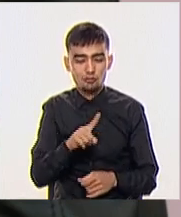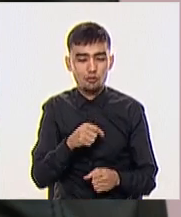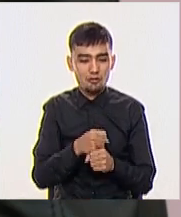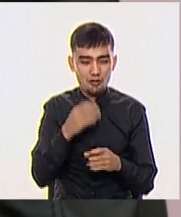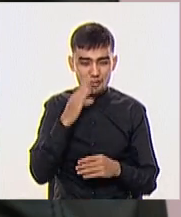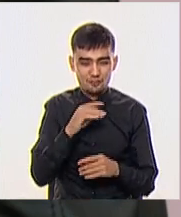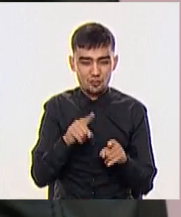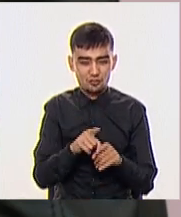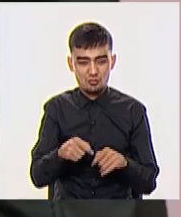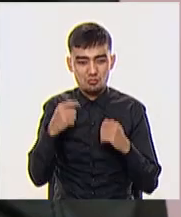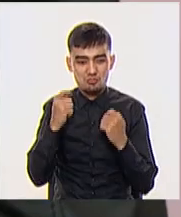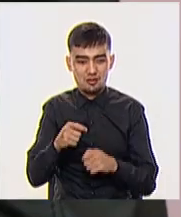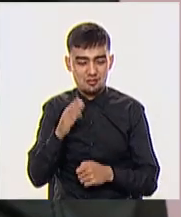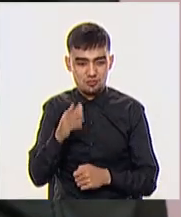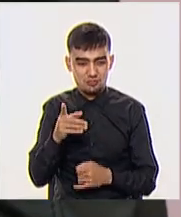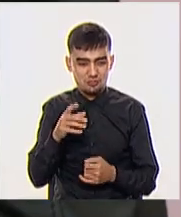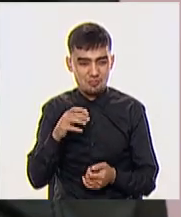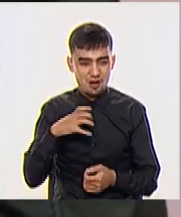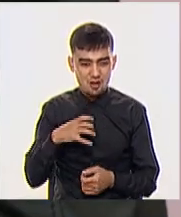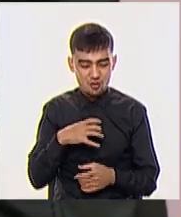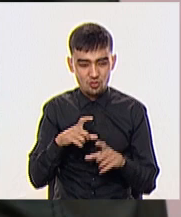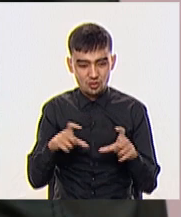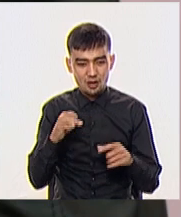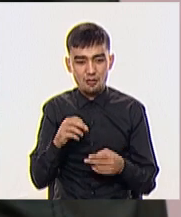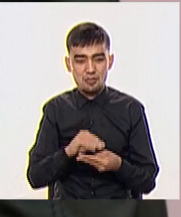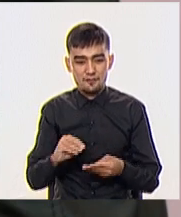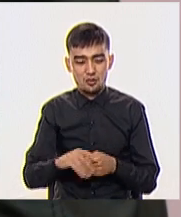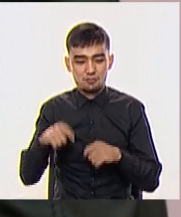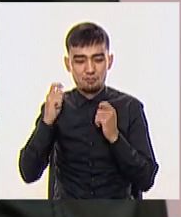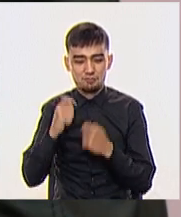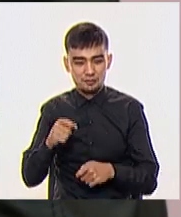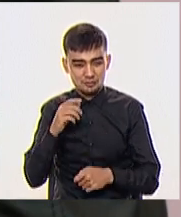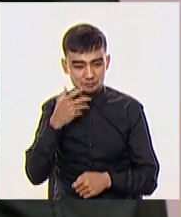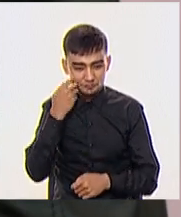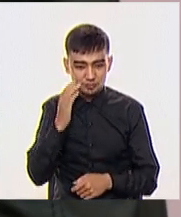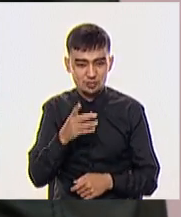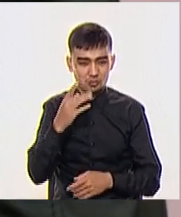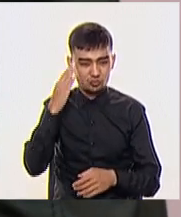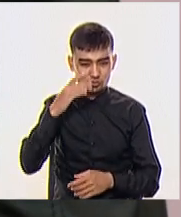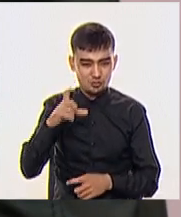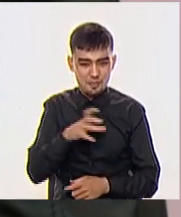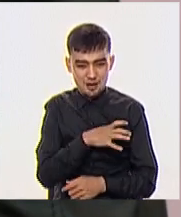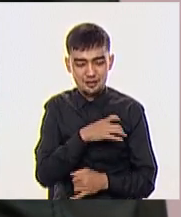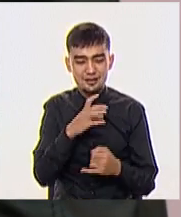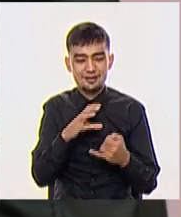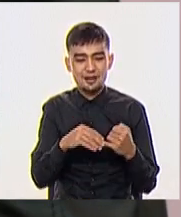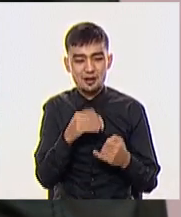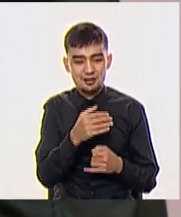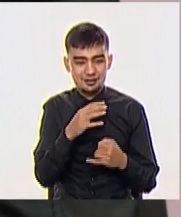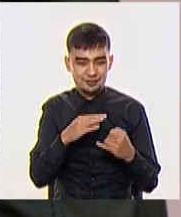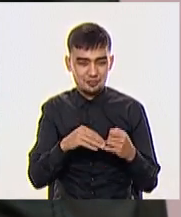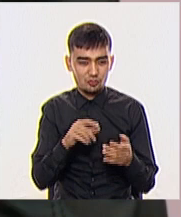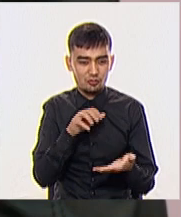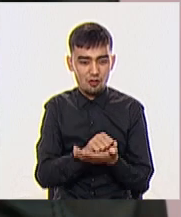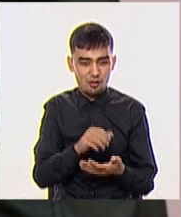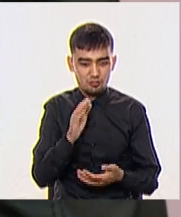да сатады. Біздің жерімізді тағы да осындай сатып жіберіп, оны өзге бір байлар қазақтың жеріне немқұрайлы қарайтын